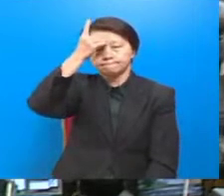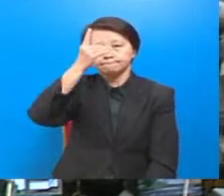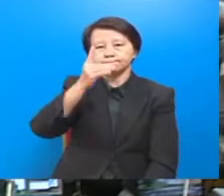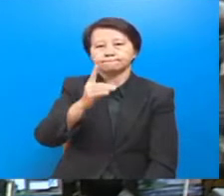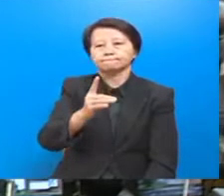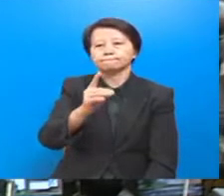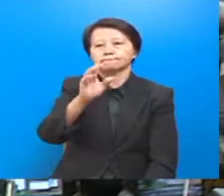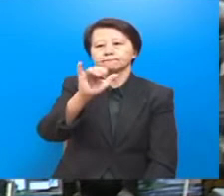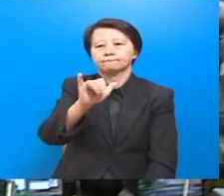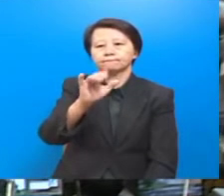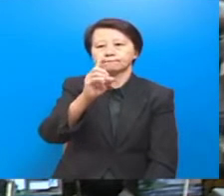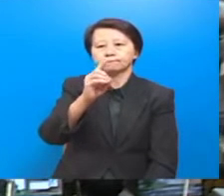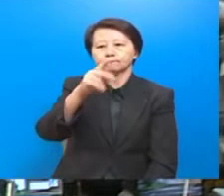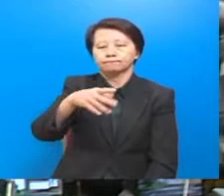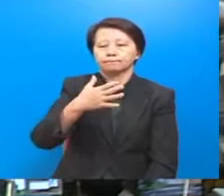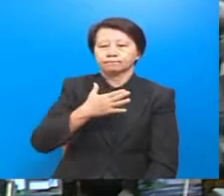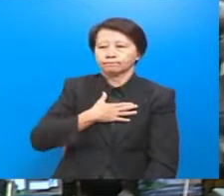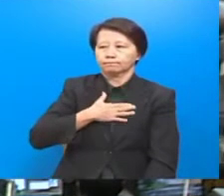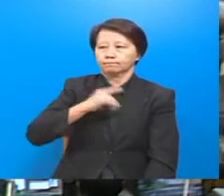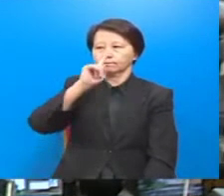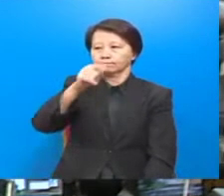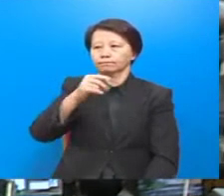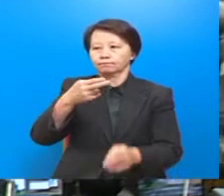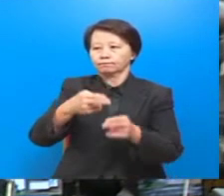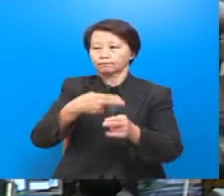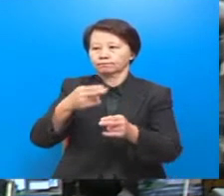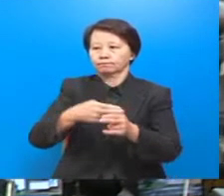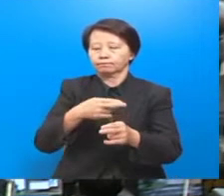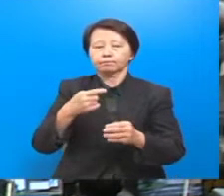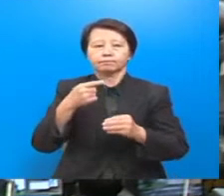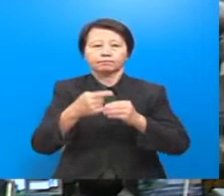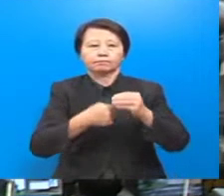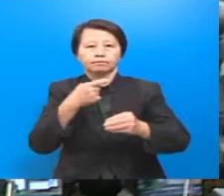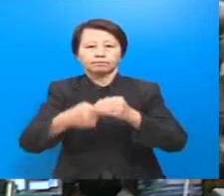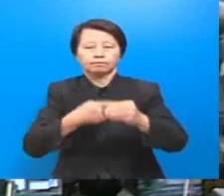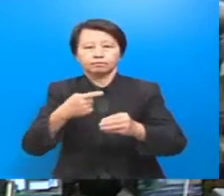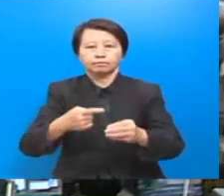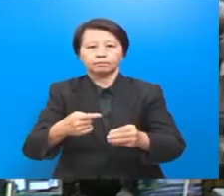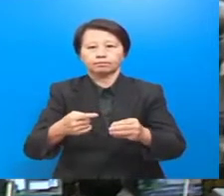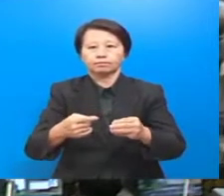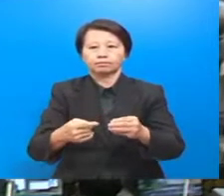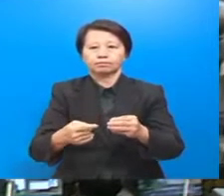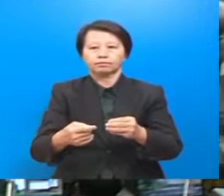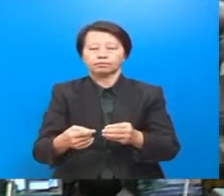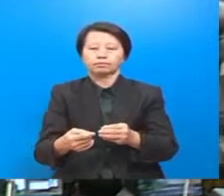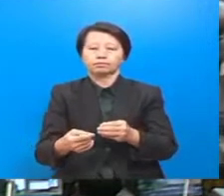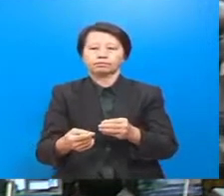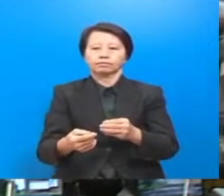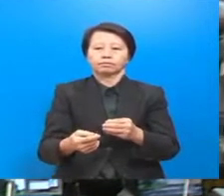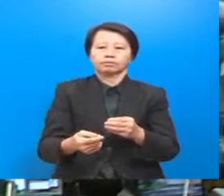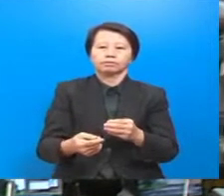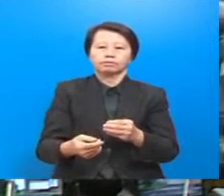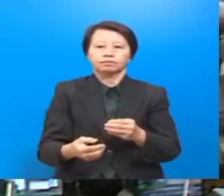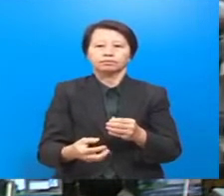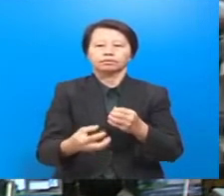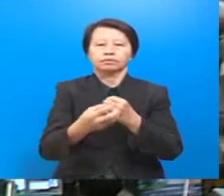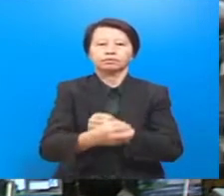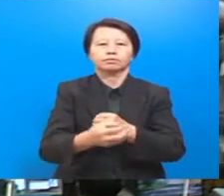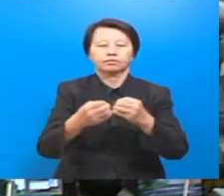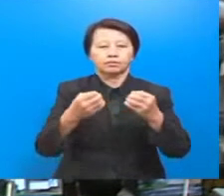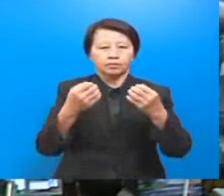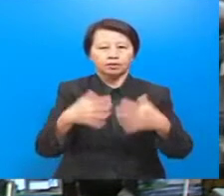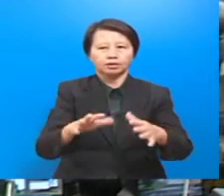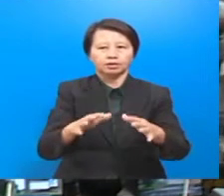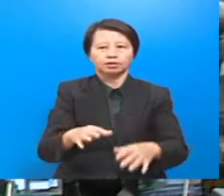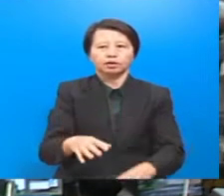kasihati mahamantri soalnya saya ringkas saja berkenaan terkait officer sturridge yang dijangka sebenarnya telah